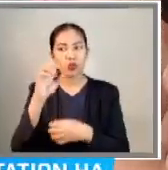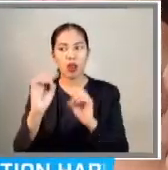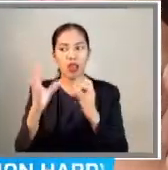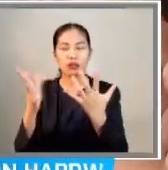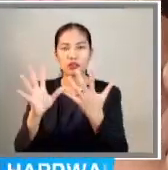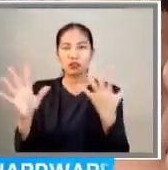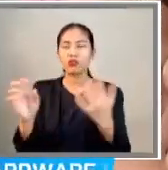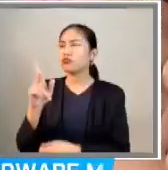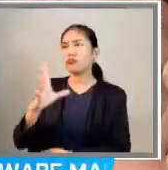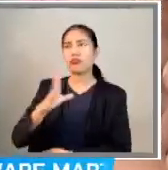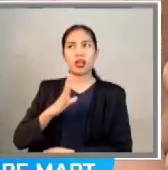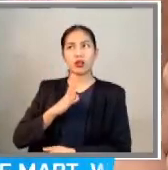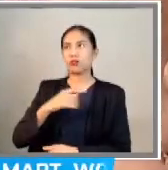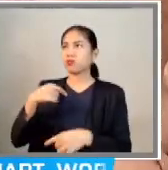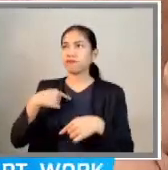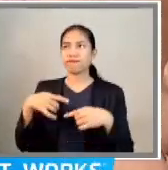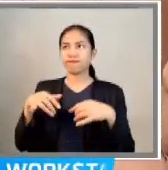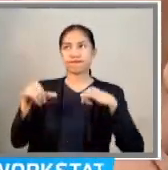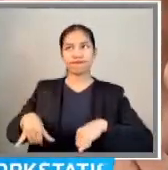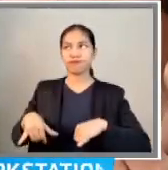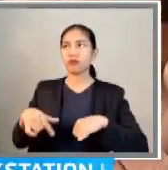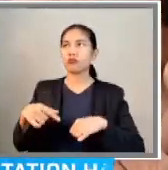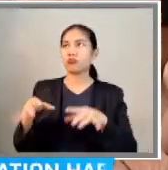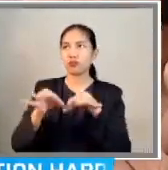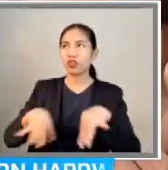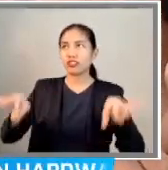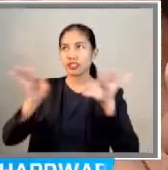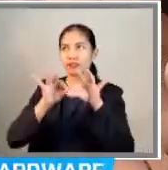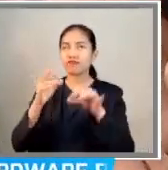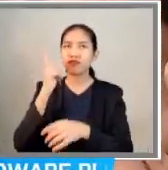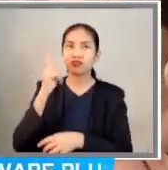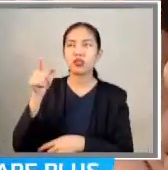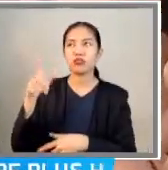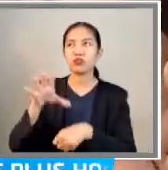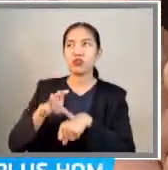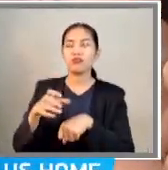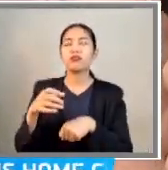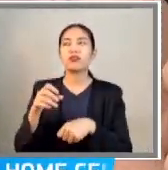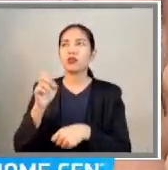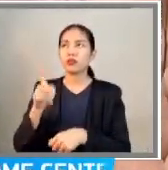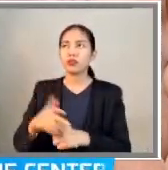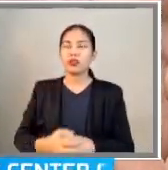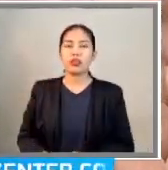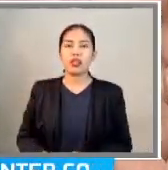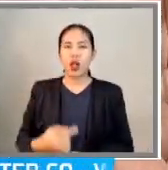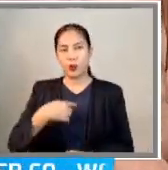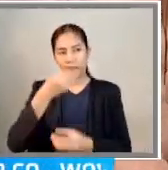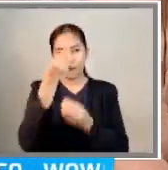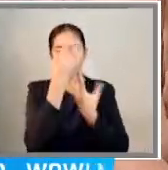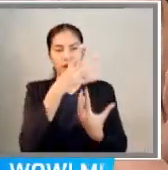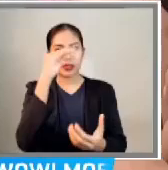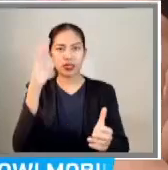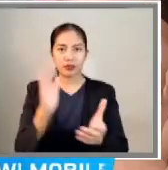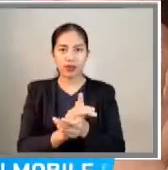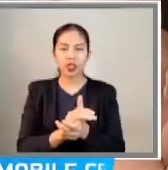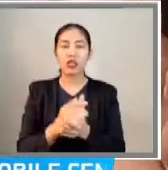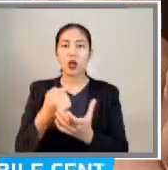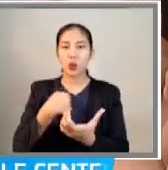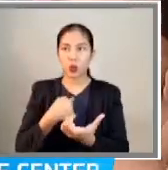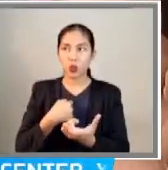Basta makarating lang po. Yun na. Sinabi ko sa asawa ko, magsisimba ako sa